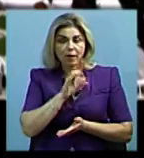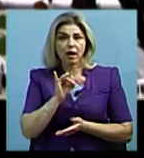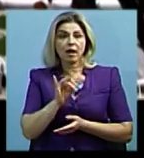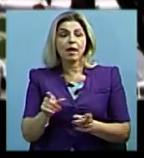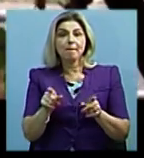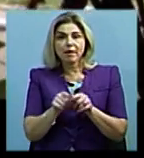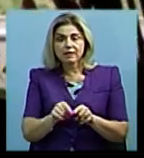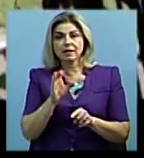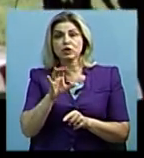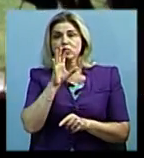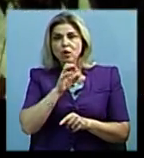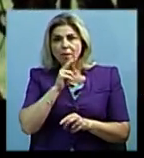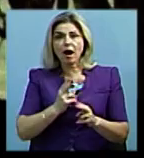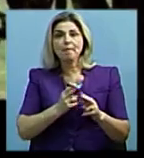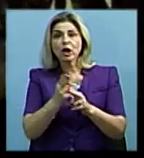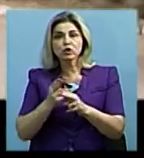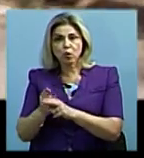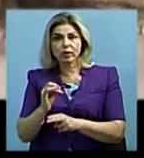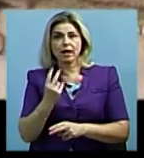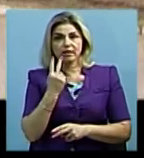змогу перешкод. Попереду два бар'єри.